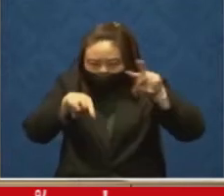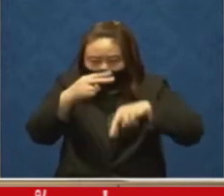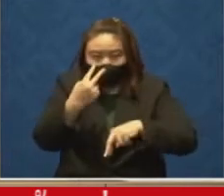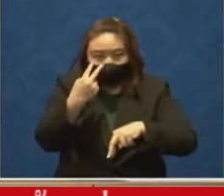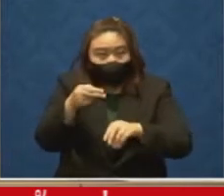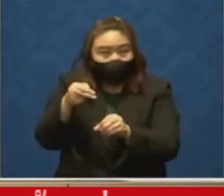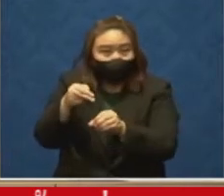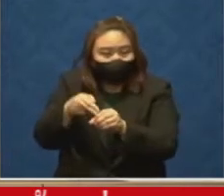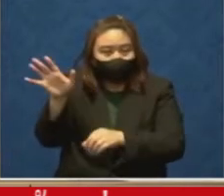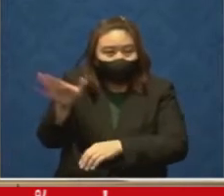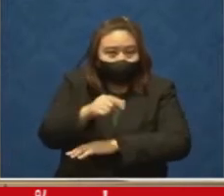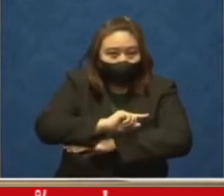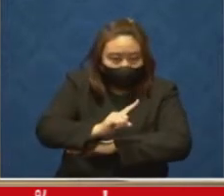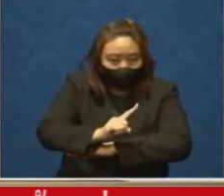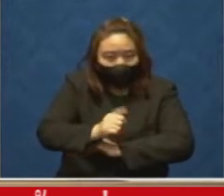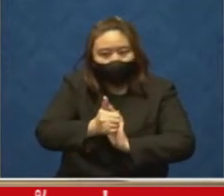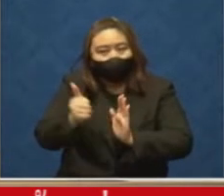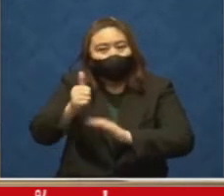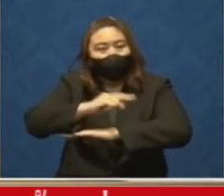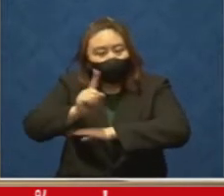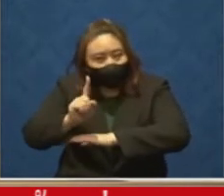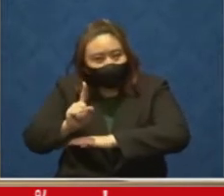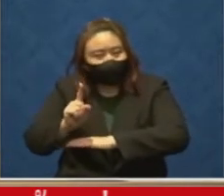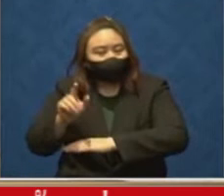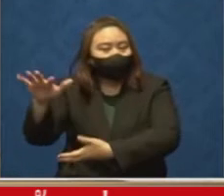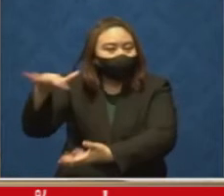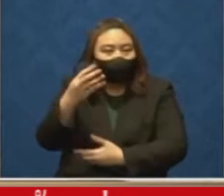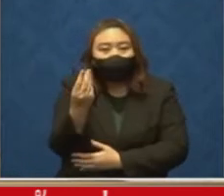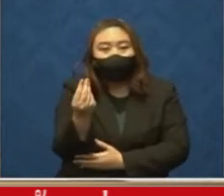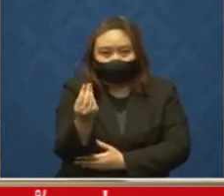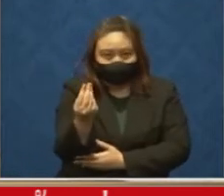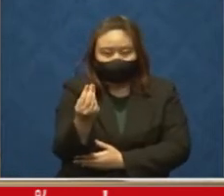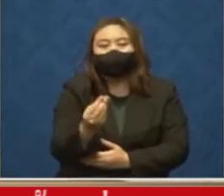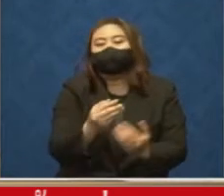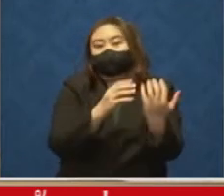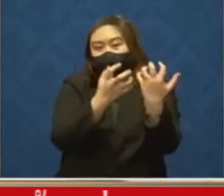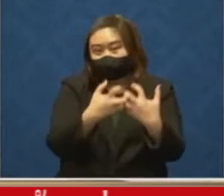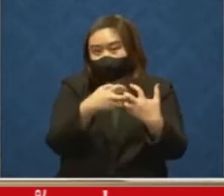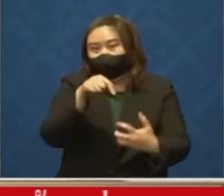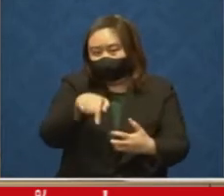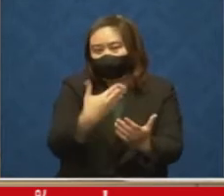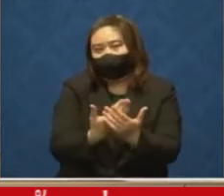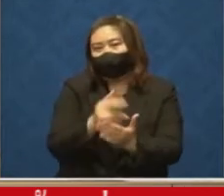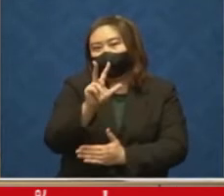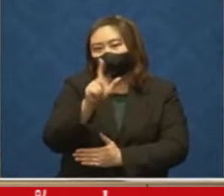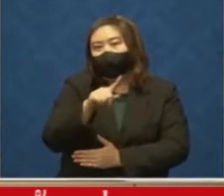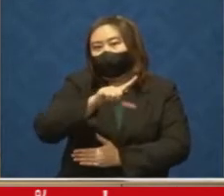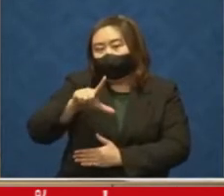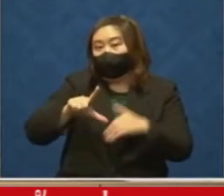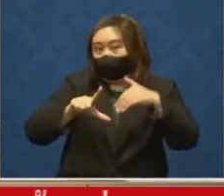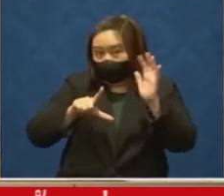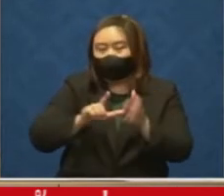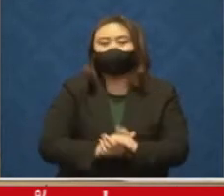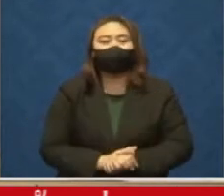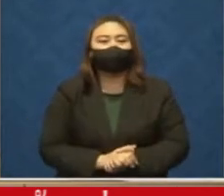เช็กได้วาน้มนมจะเข้าไห่ออกไห่น้มนจะเข้ากี่ลตล Billมีหมดครับเคลื่องนี้ 3000 กวา